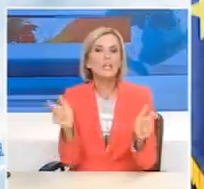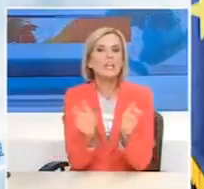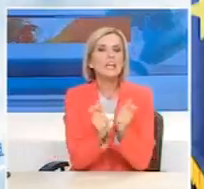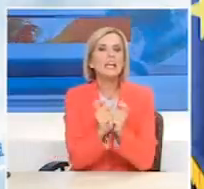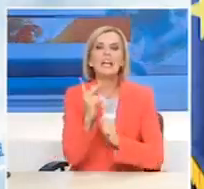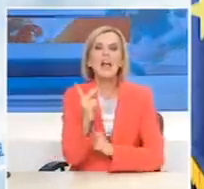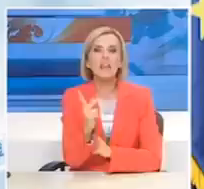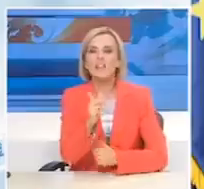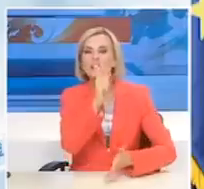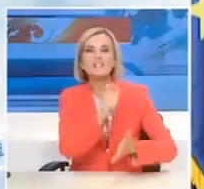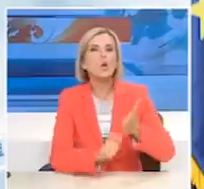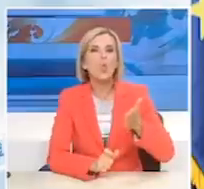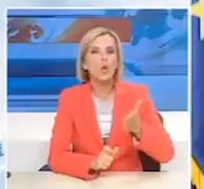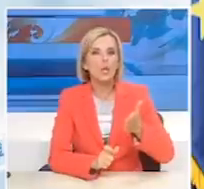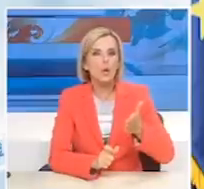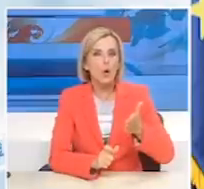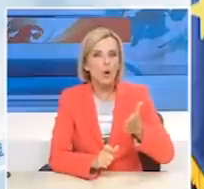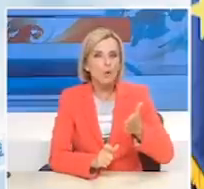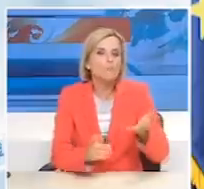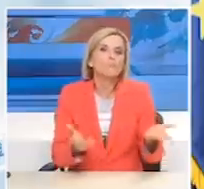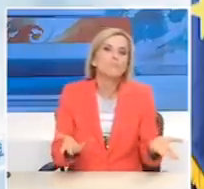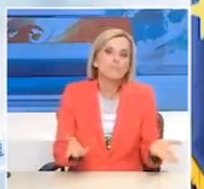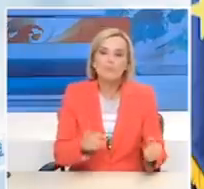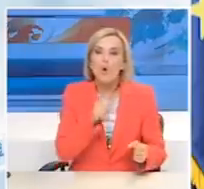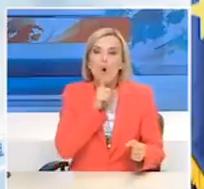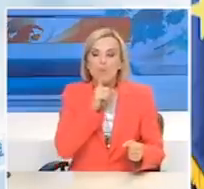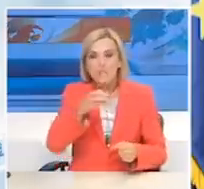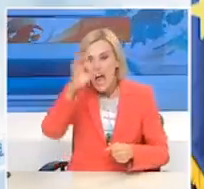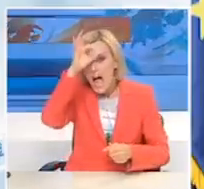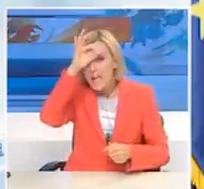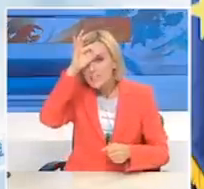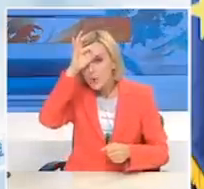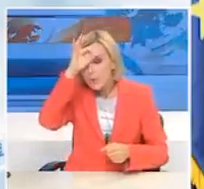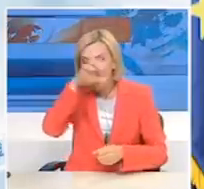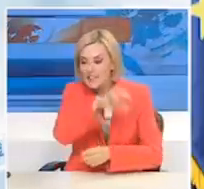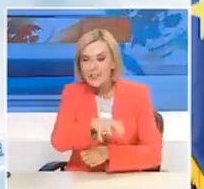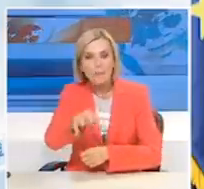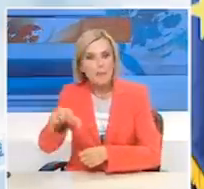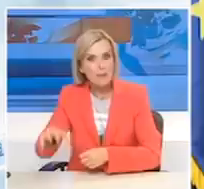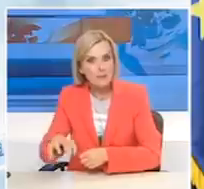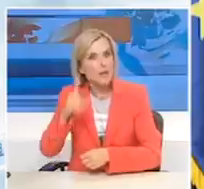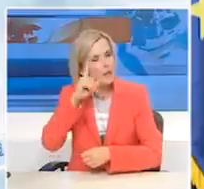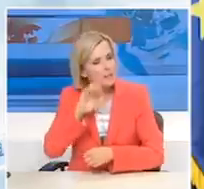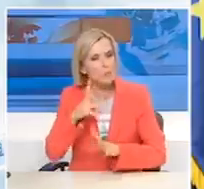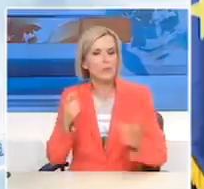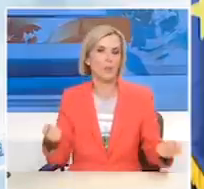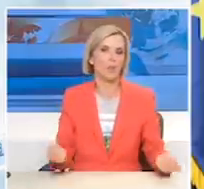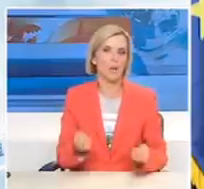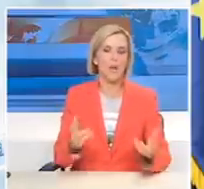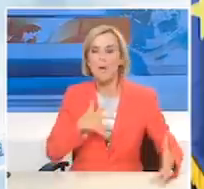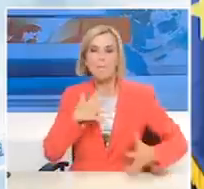διέρευσε μέσα από τα αστυνομικά τμήματα ή τους ελεκτικούς μηχανισμούς ότι υπήρχε κρούσμα και δημιούργησαν καταστάσεις πανικού.